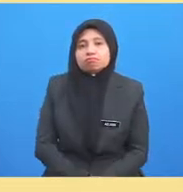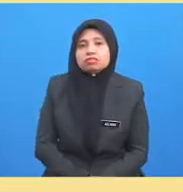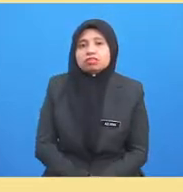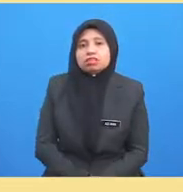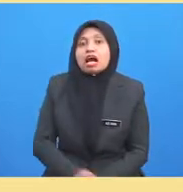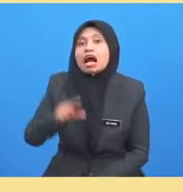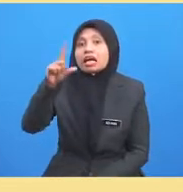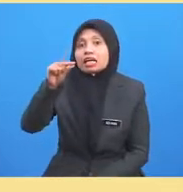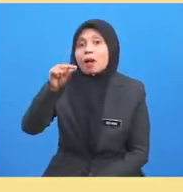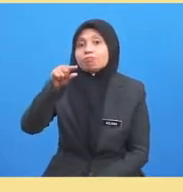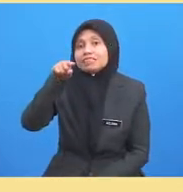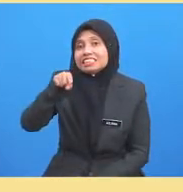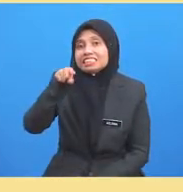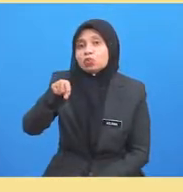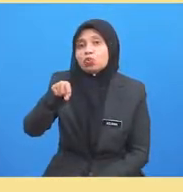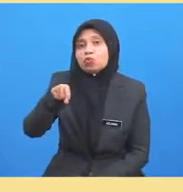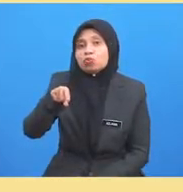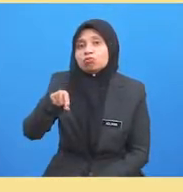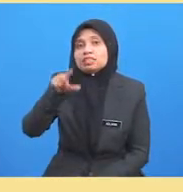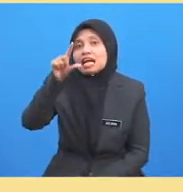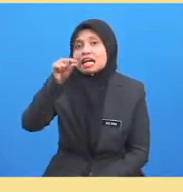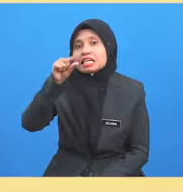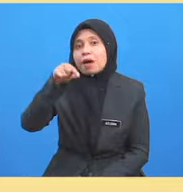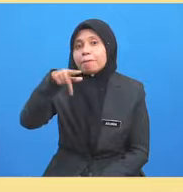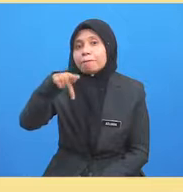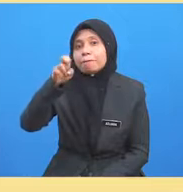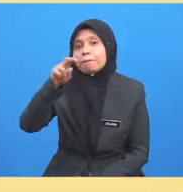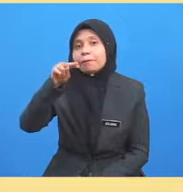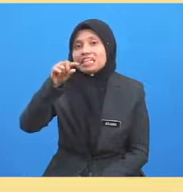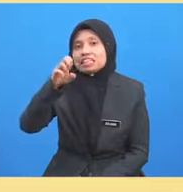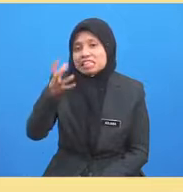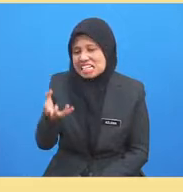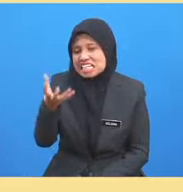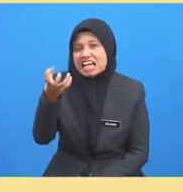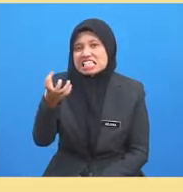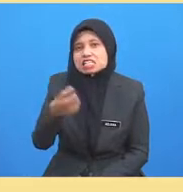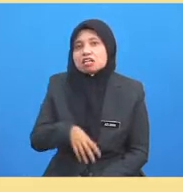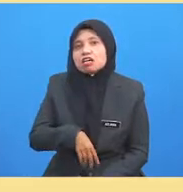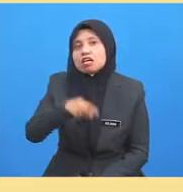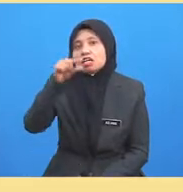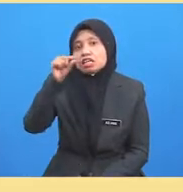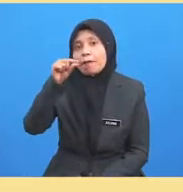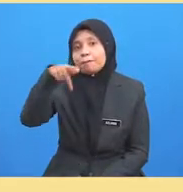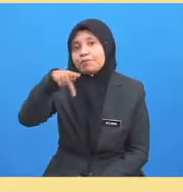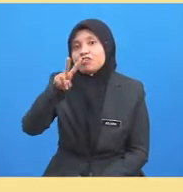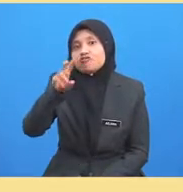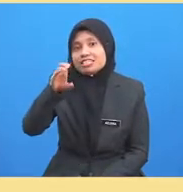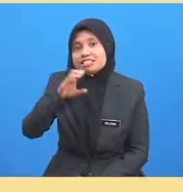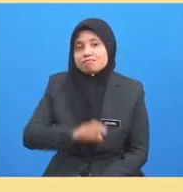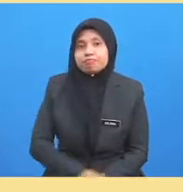gam sentuh, gam pengeras hardener, gam PVC.